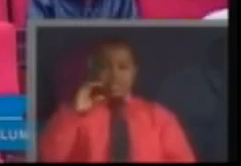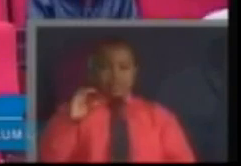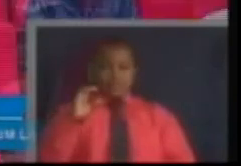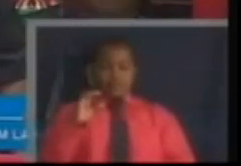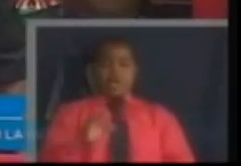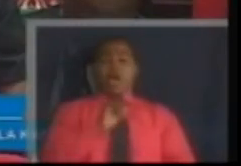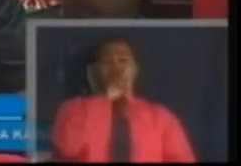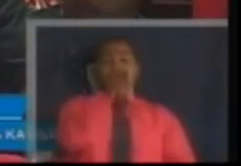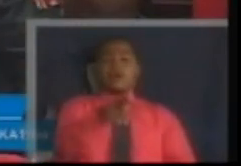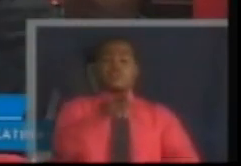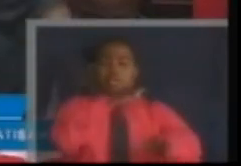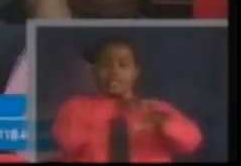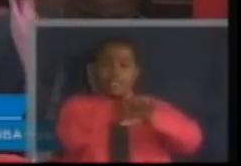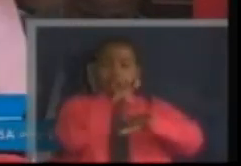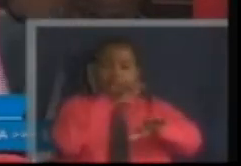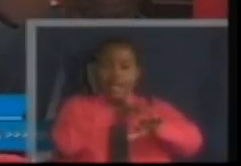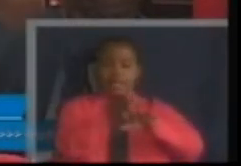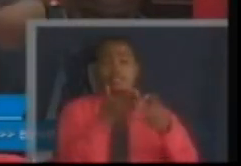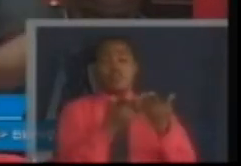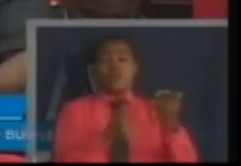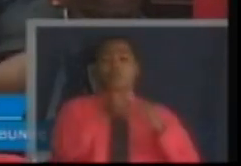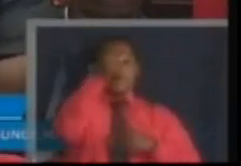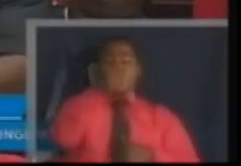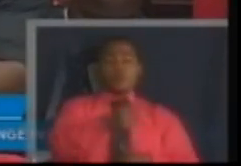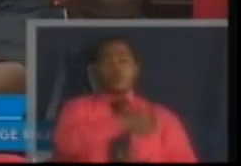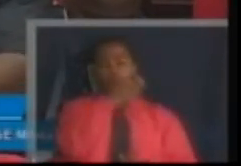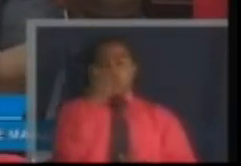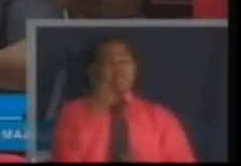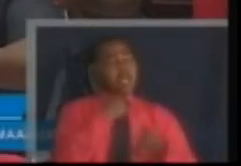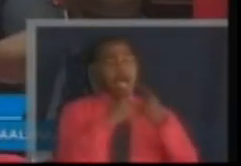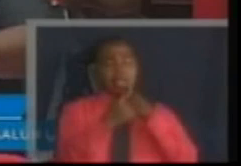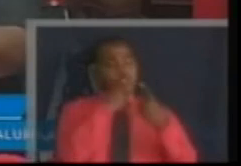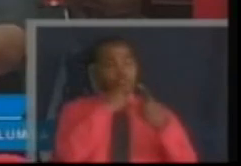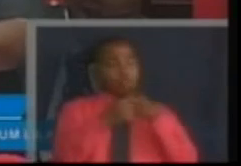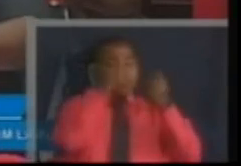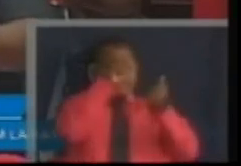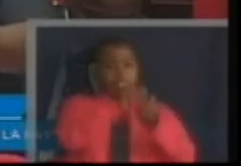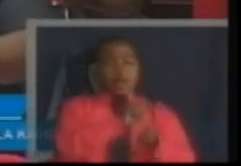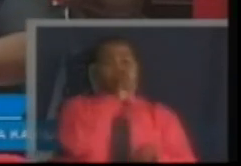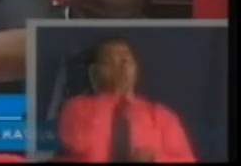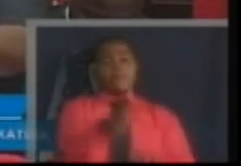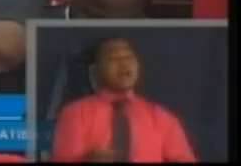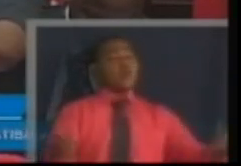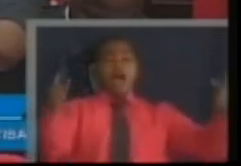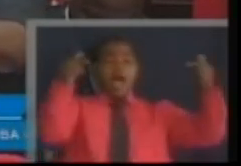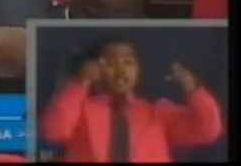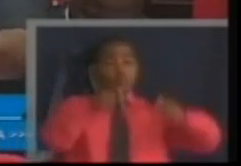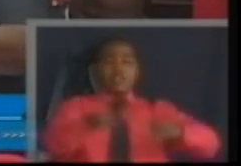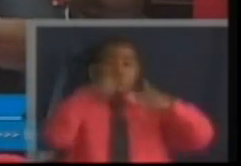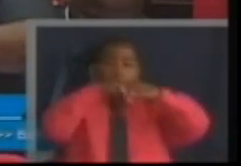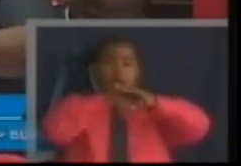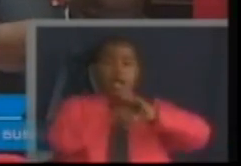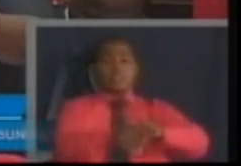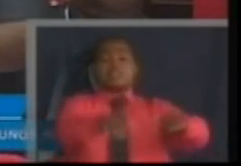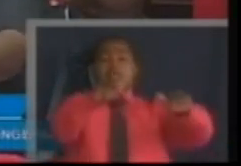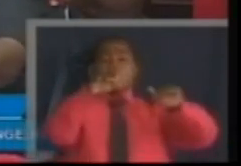ambacho kinaelekeza kwamba mtu yeyote asizungumzie jambo ambalo halikuletwa kwenye kwenye bunge